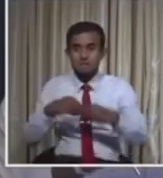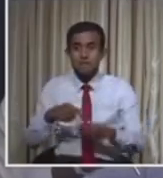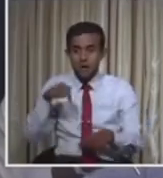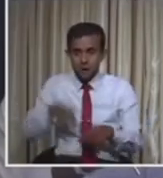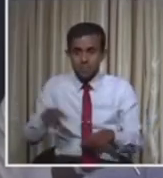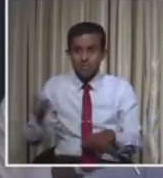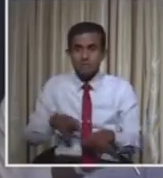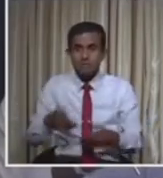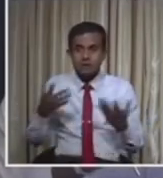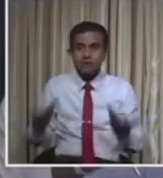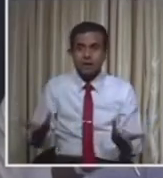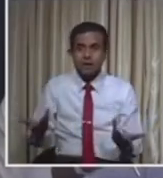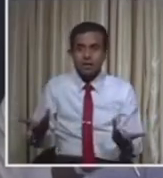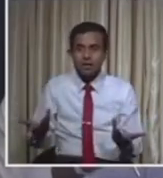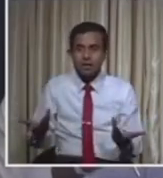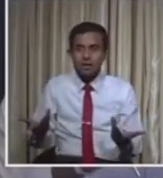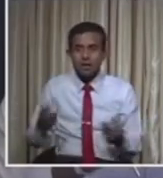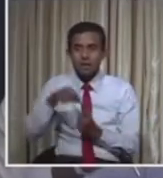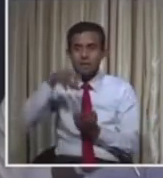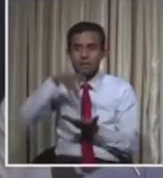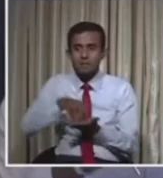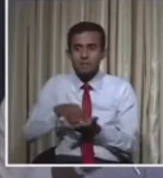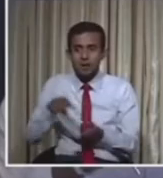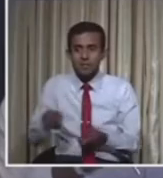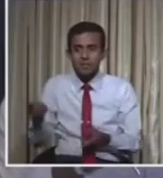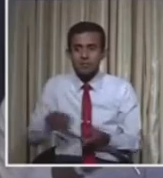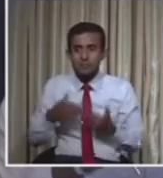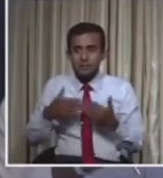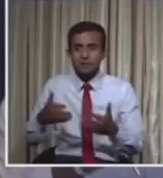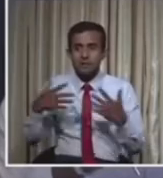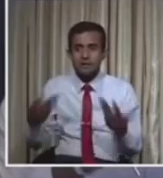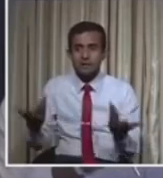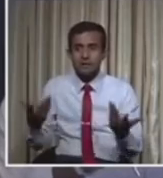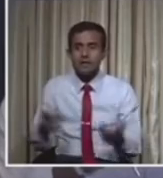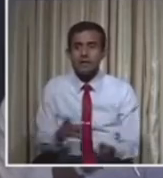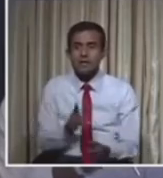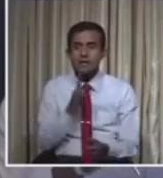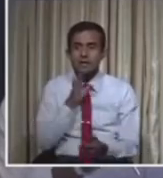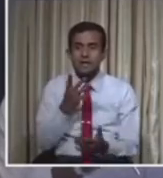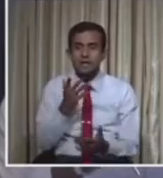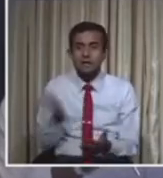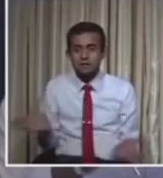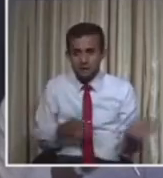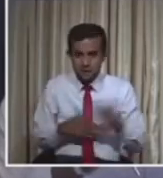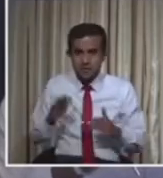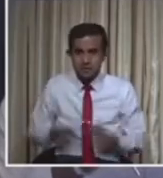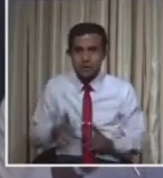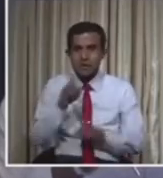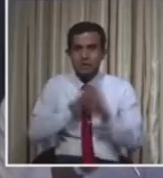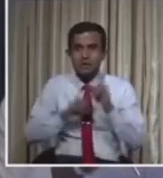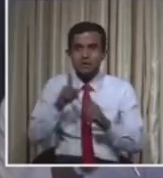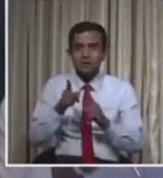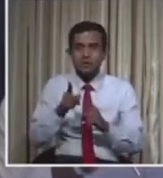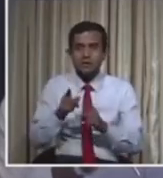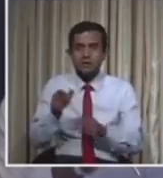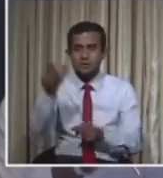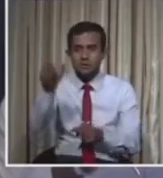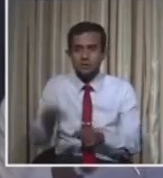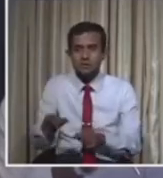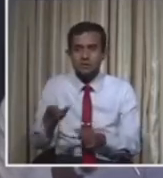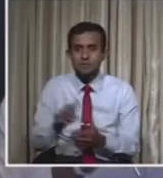වෙනතුරු නේ පළාත් සභා මැතිවරණය අද වෙනතුරු තියන්නේ නැතුව ලැජ්ජ නැතුව සරමානන්ද කතා කරන්නේ